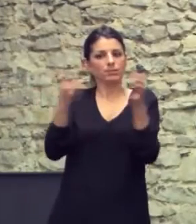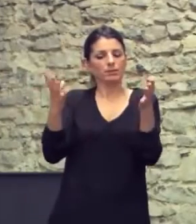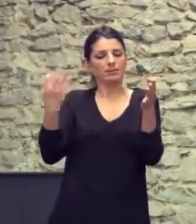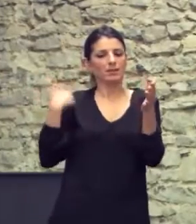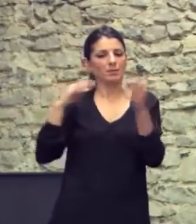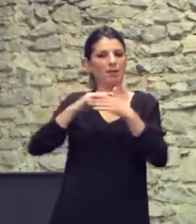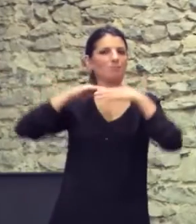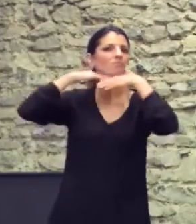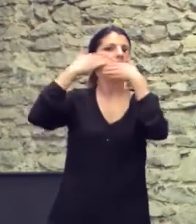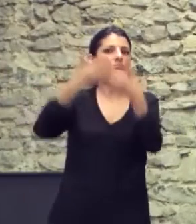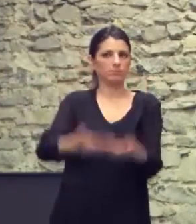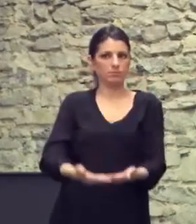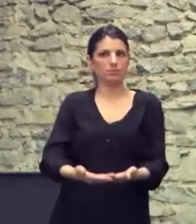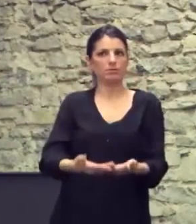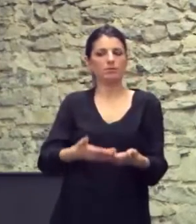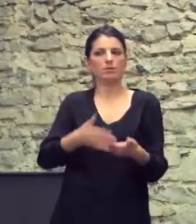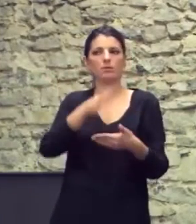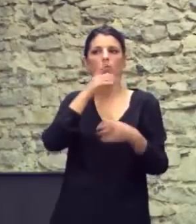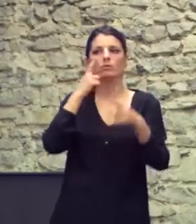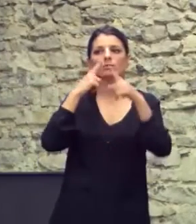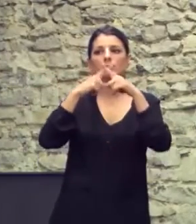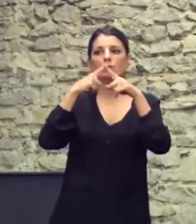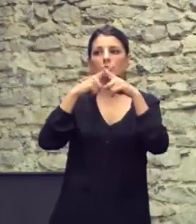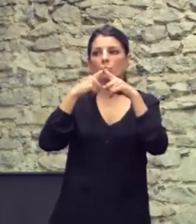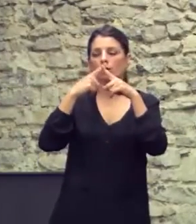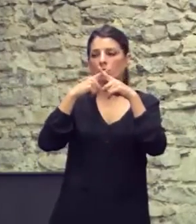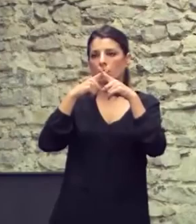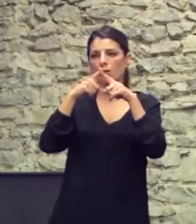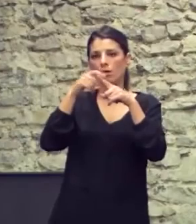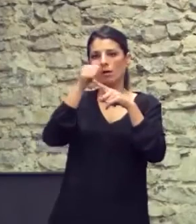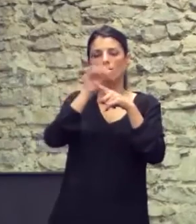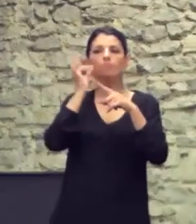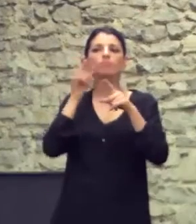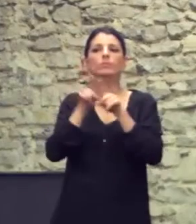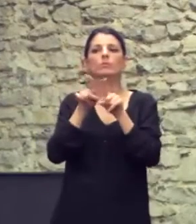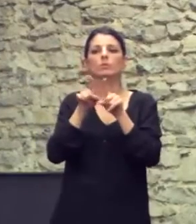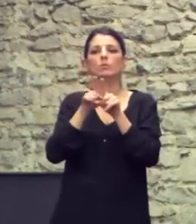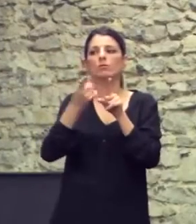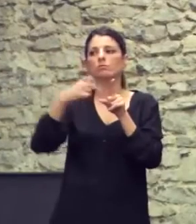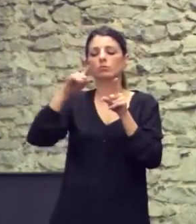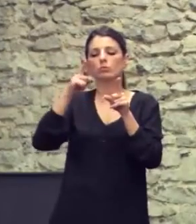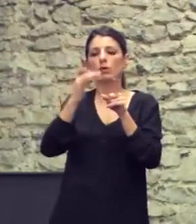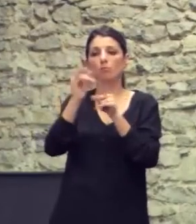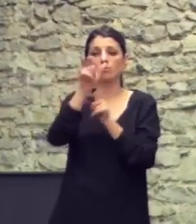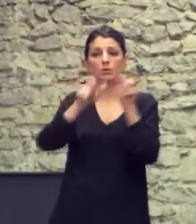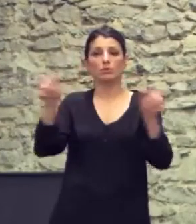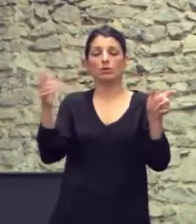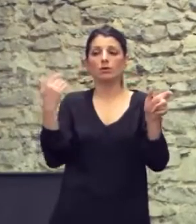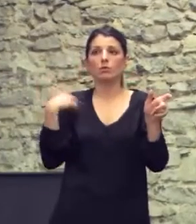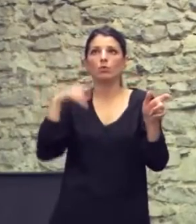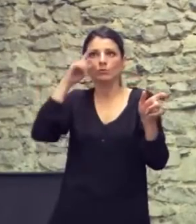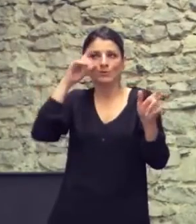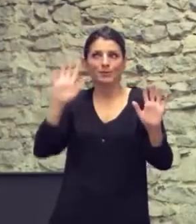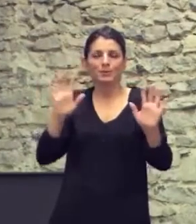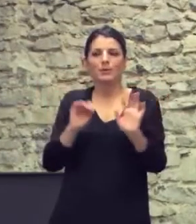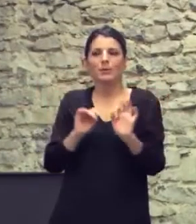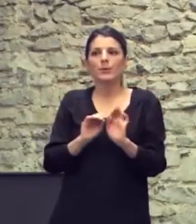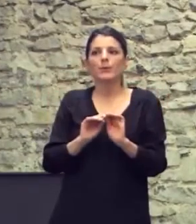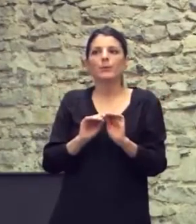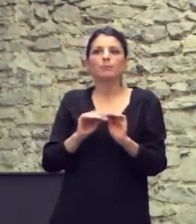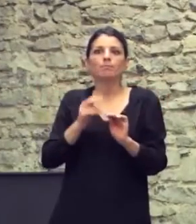seksualitatearen inguruan oso ideia radikalak dauzkaten edo dauzkagun pertsonak, nik ezakit oso radikalak diren, ez